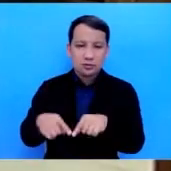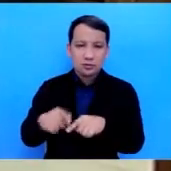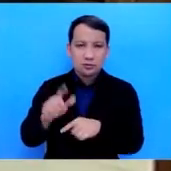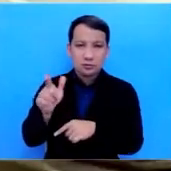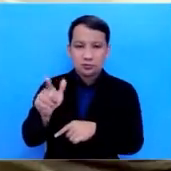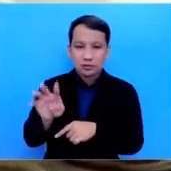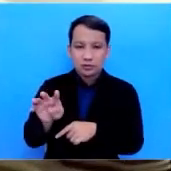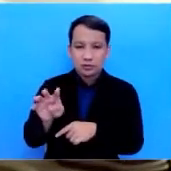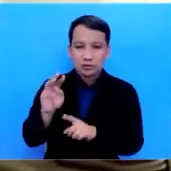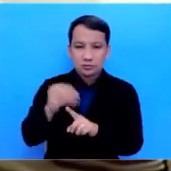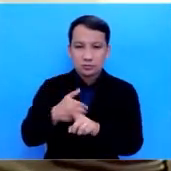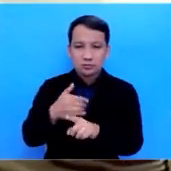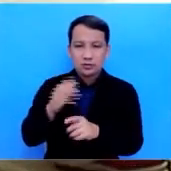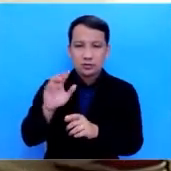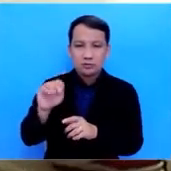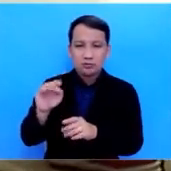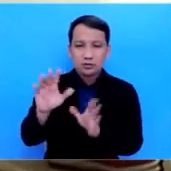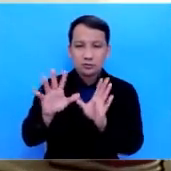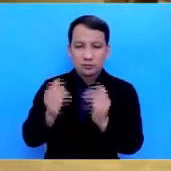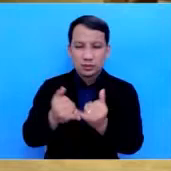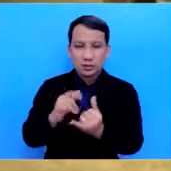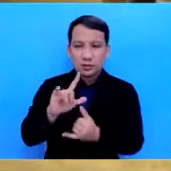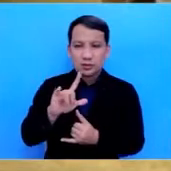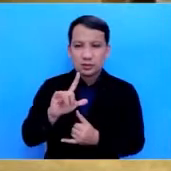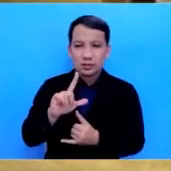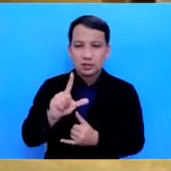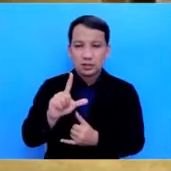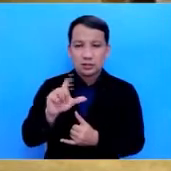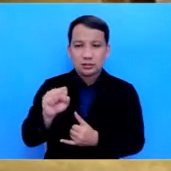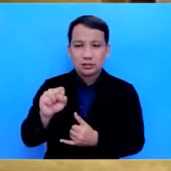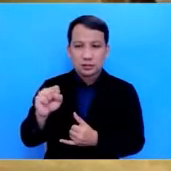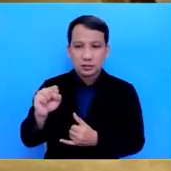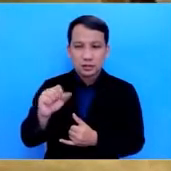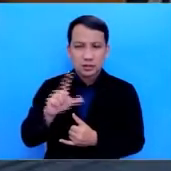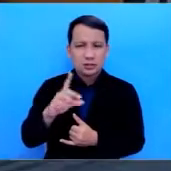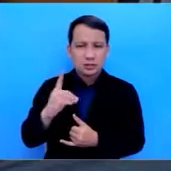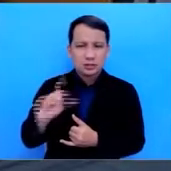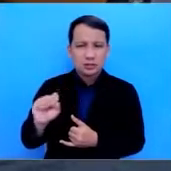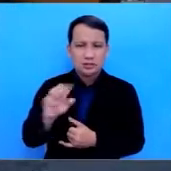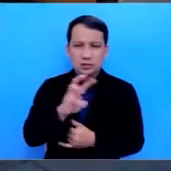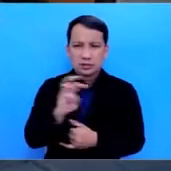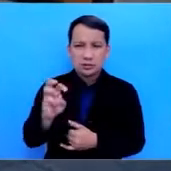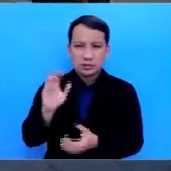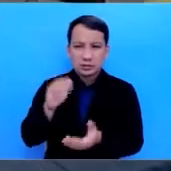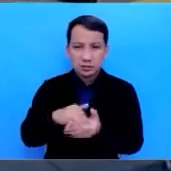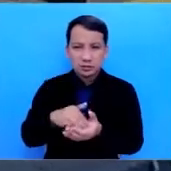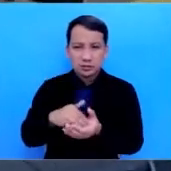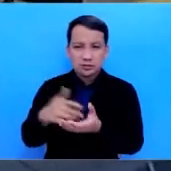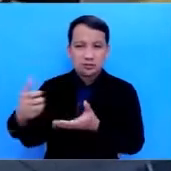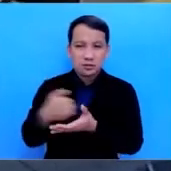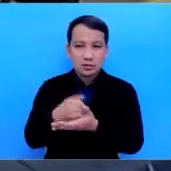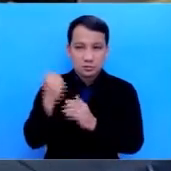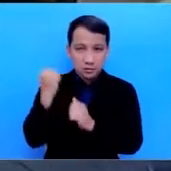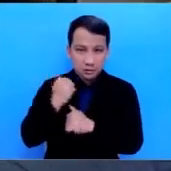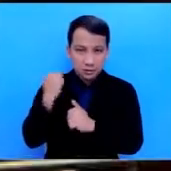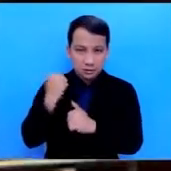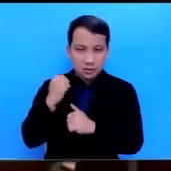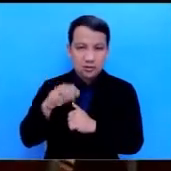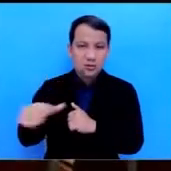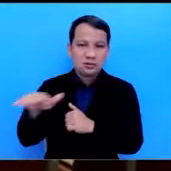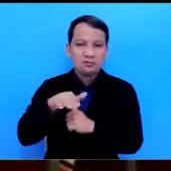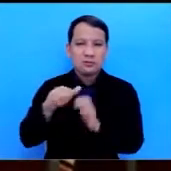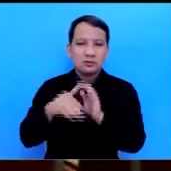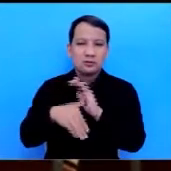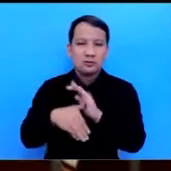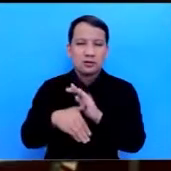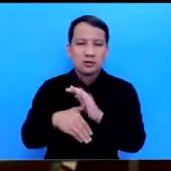ng Mayo sa 14 na barangay sa Lanao del Sur. Nasa higit 600,000 na boto pa ang inaasahan ng COMELEC mula rito. Paliwanag